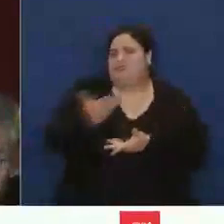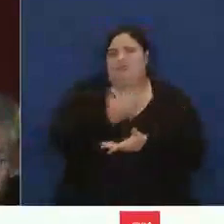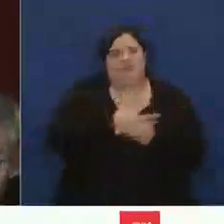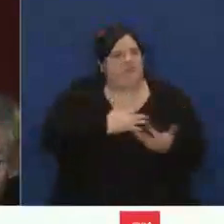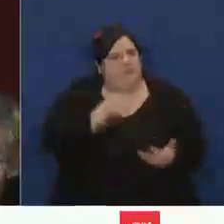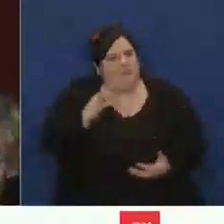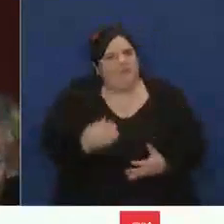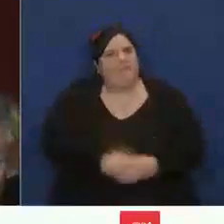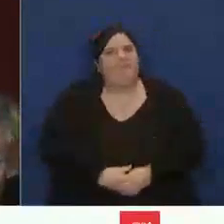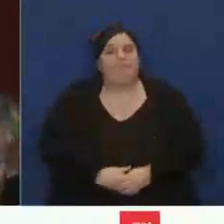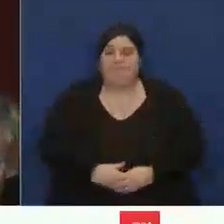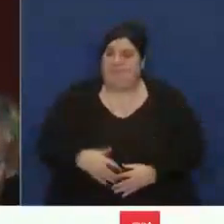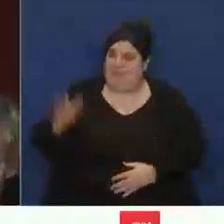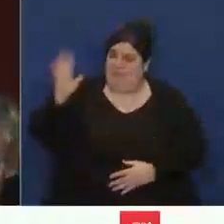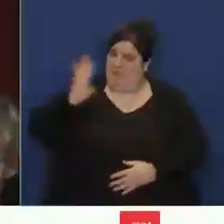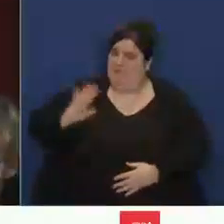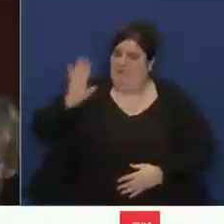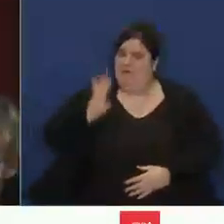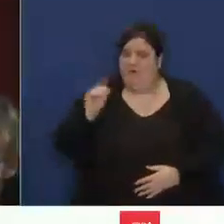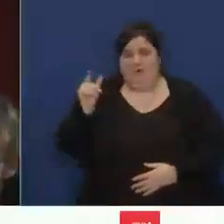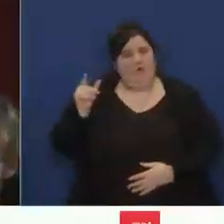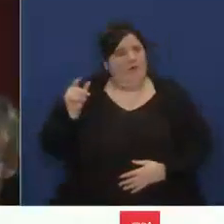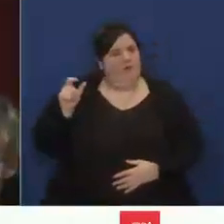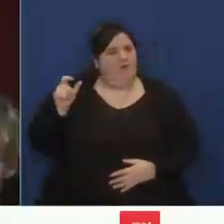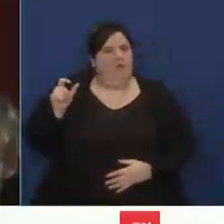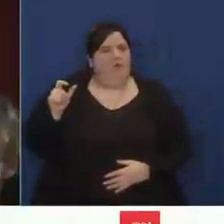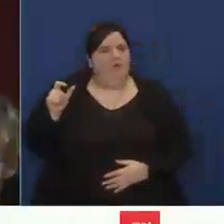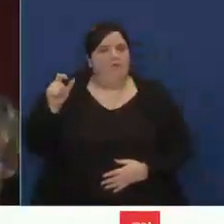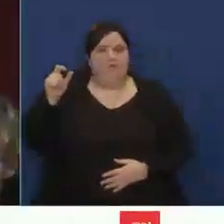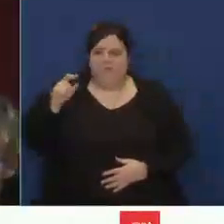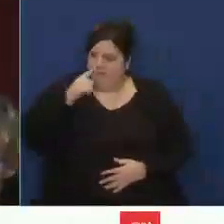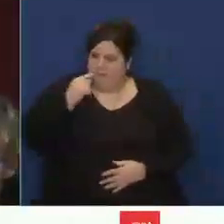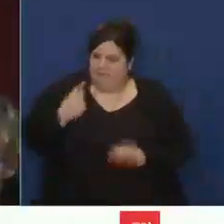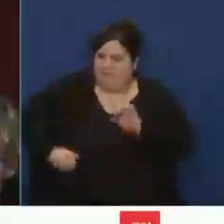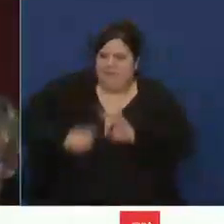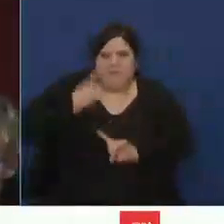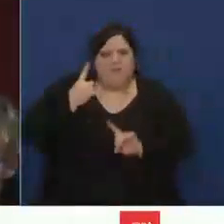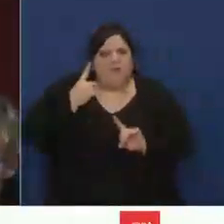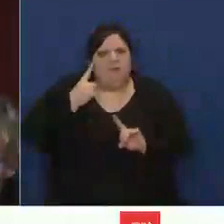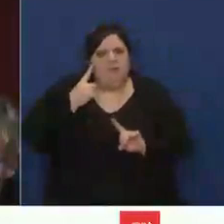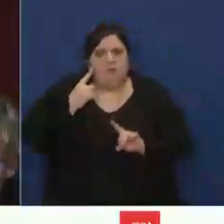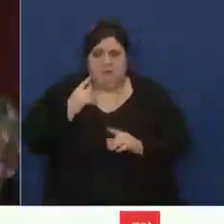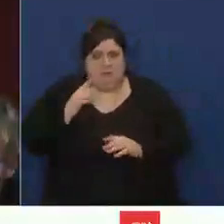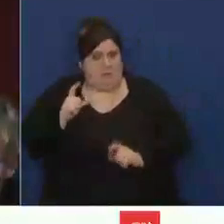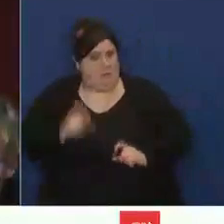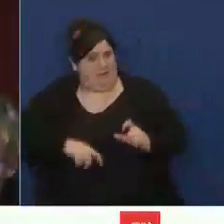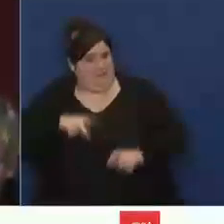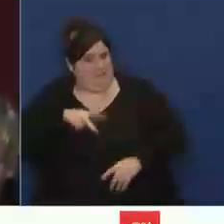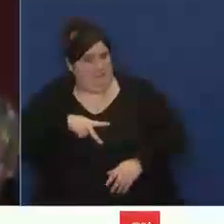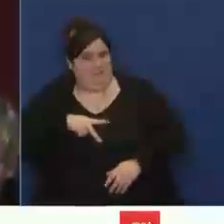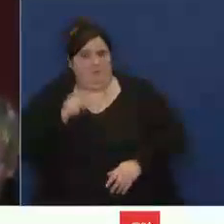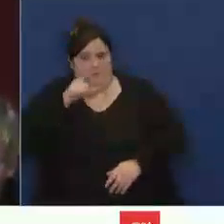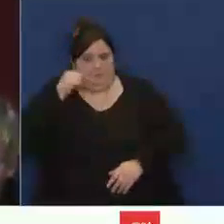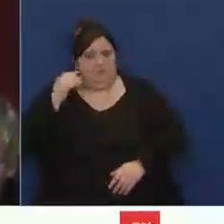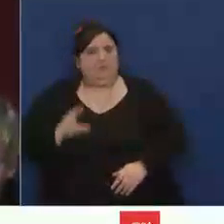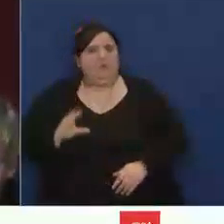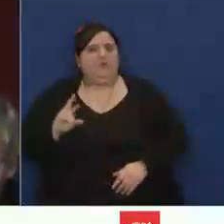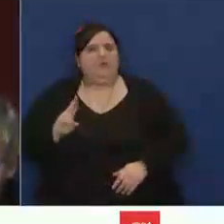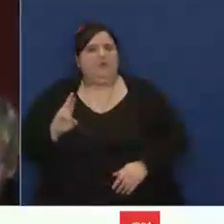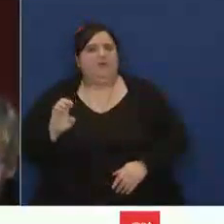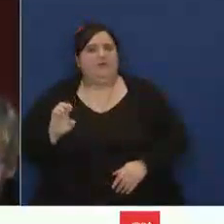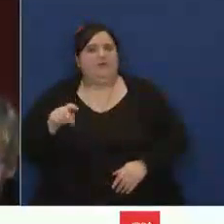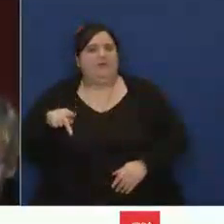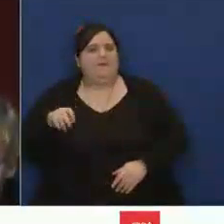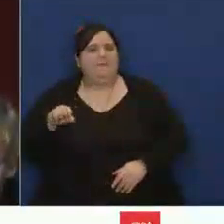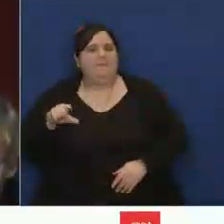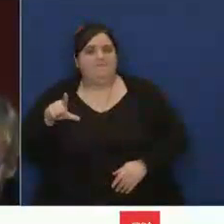souviens dans le mandat précédent de cette complémentarité que j'avais avec mon collègue Jérémy Crépel, je parle du mandat